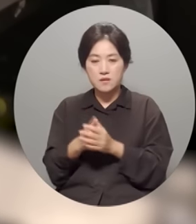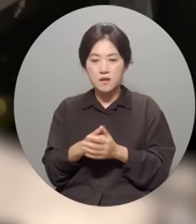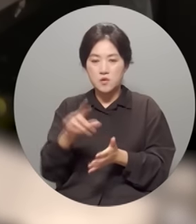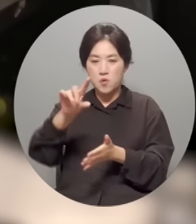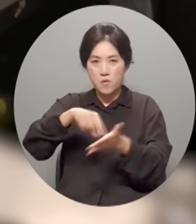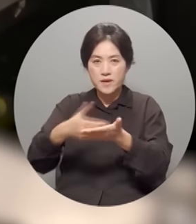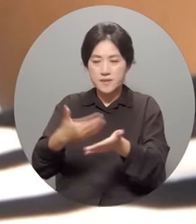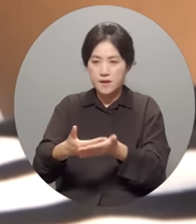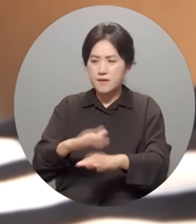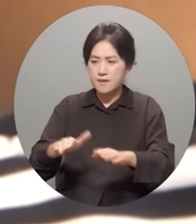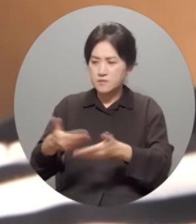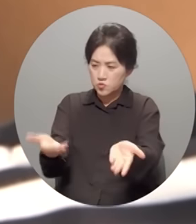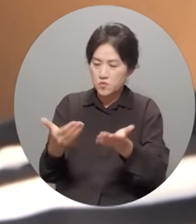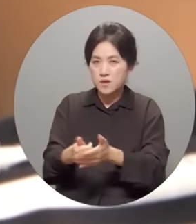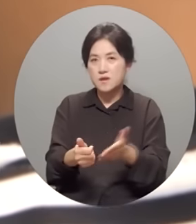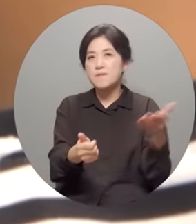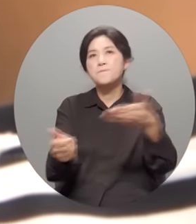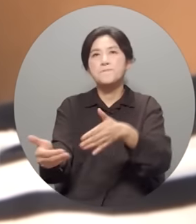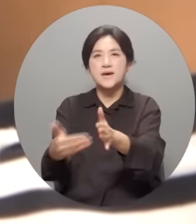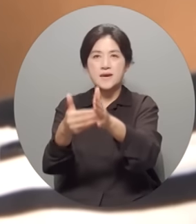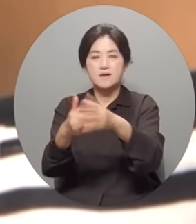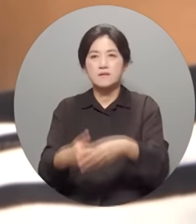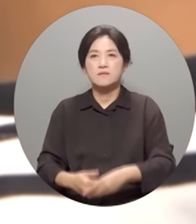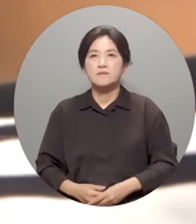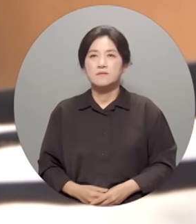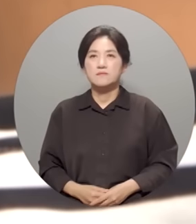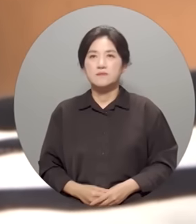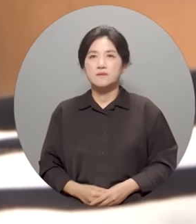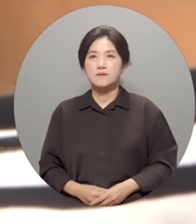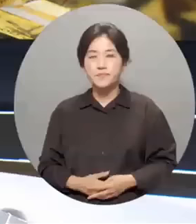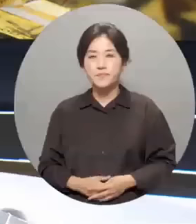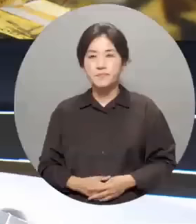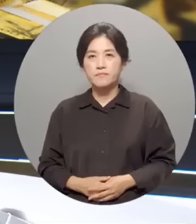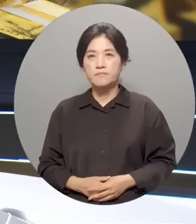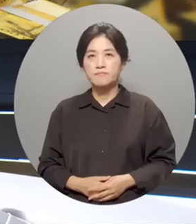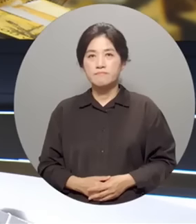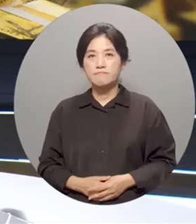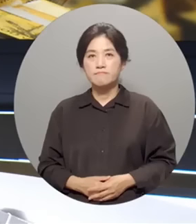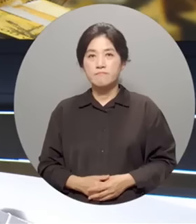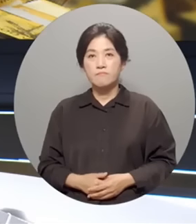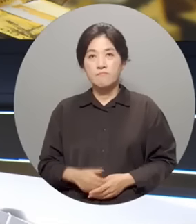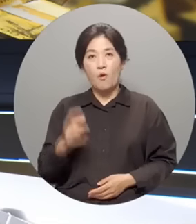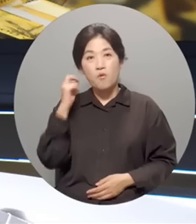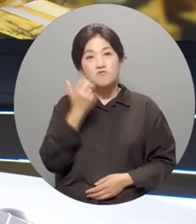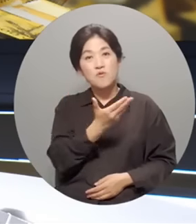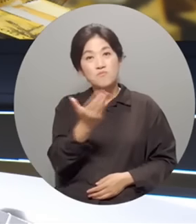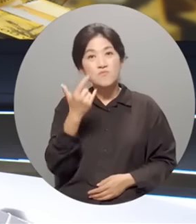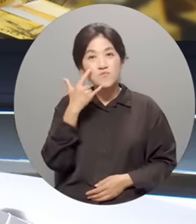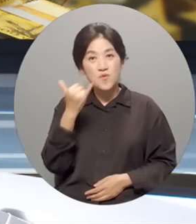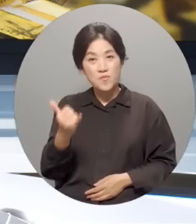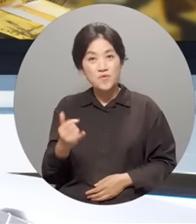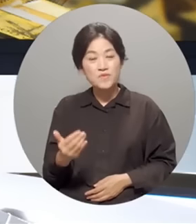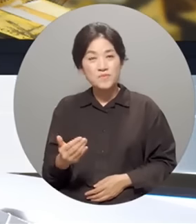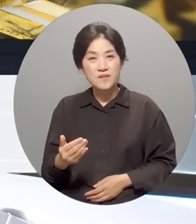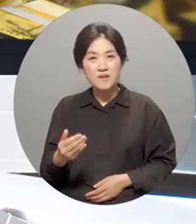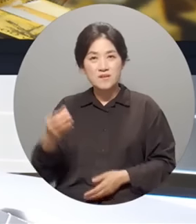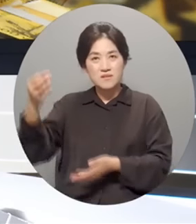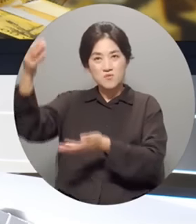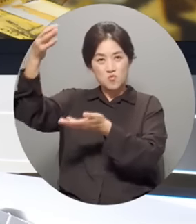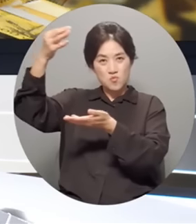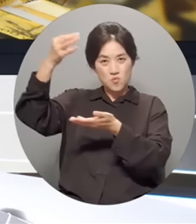적극적으로 응해줄 것을 요청했습니다. MBC 뉴스 정희입니다. 혹시 여러분은 부모님으로부터